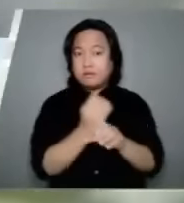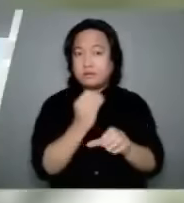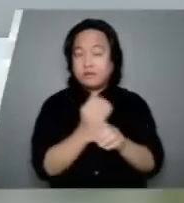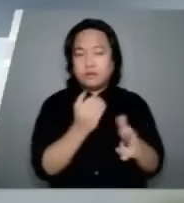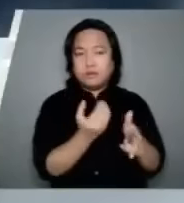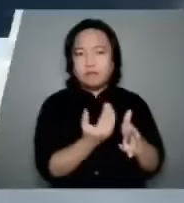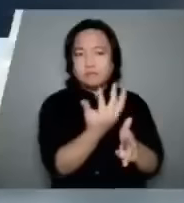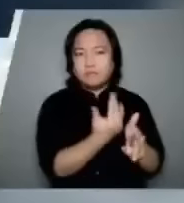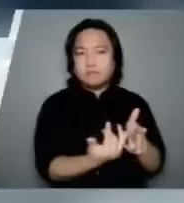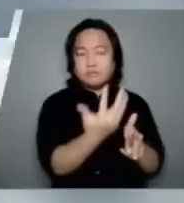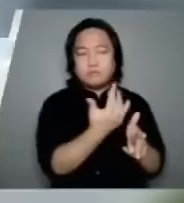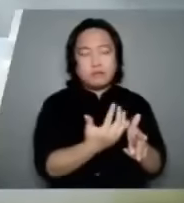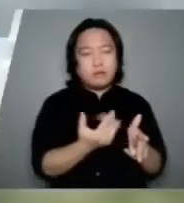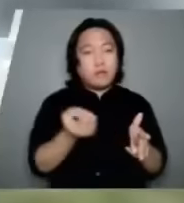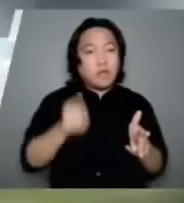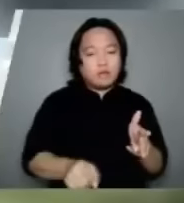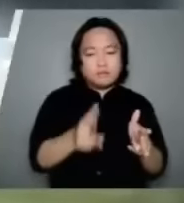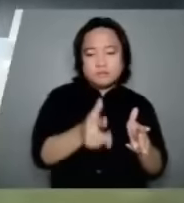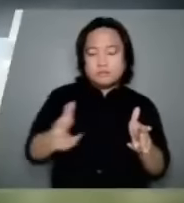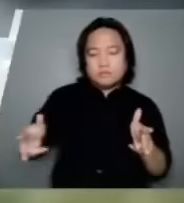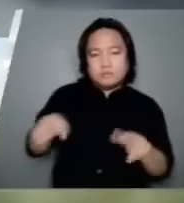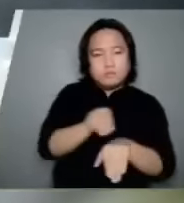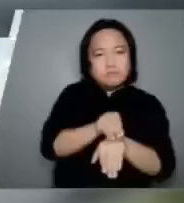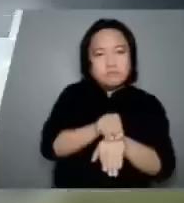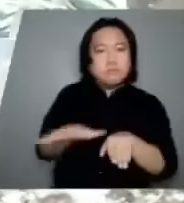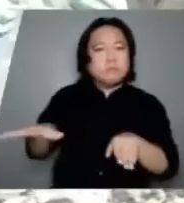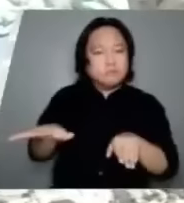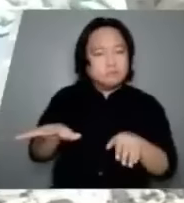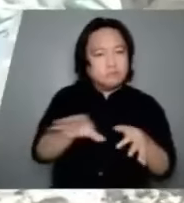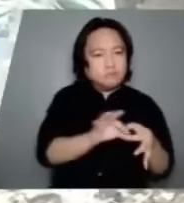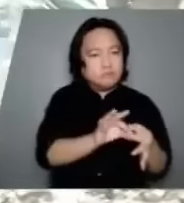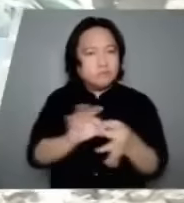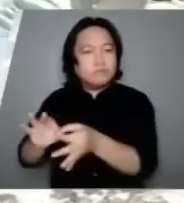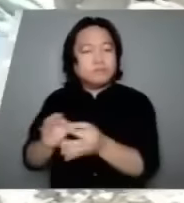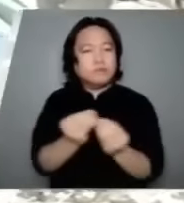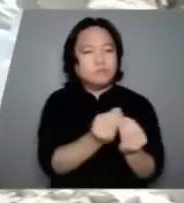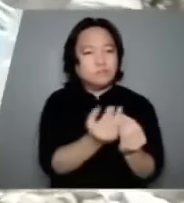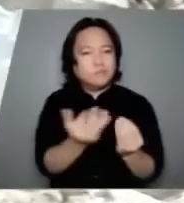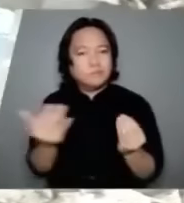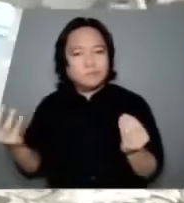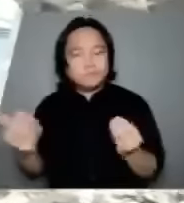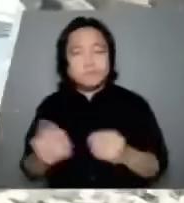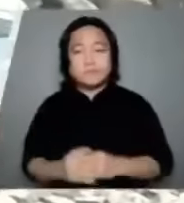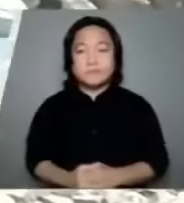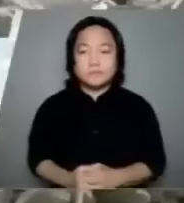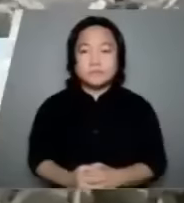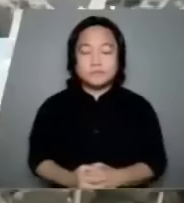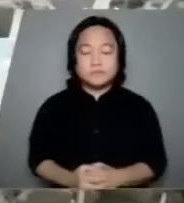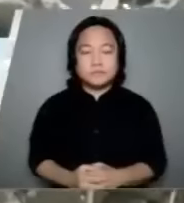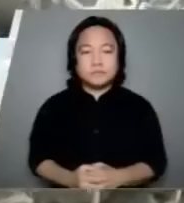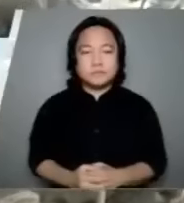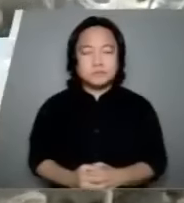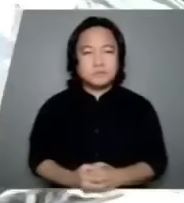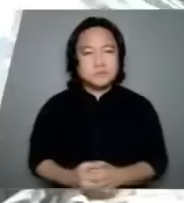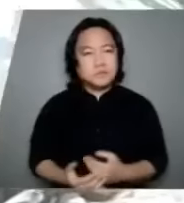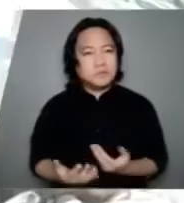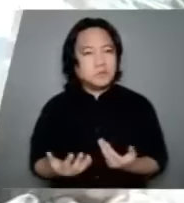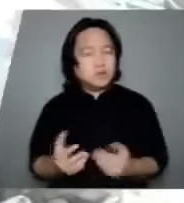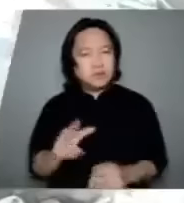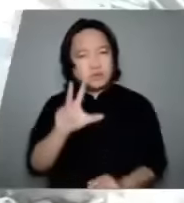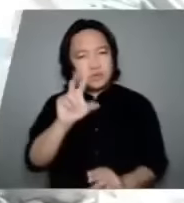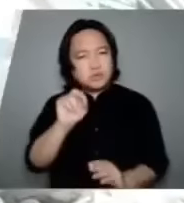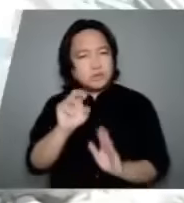damay na rin po lahat ng mga nandito na sasakyan. Wala pang kalating oras. Napatay rin ng mga